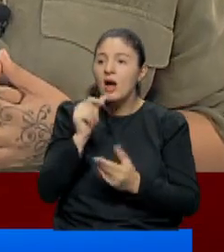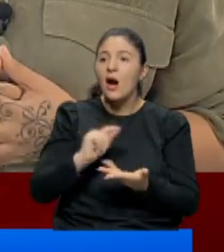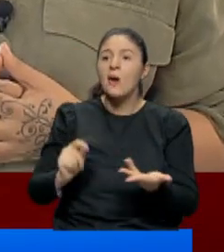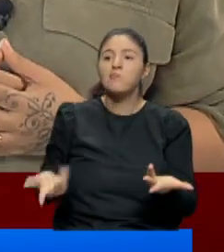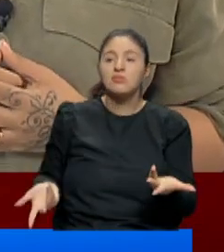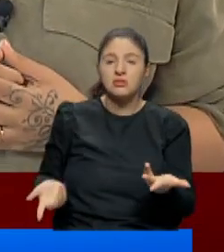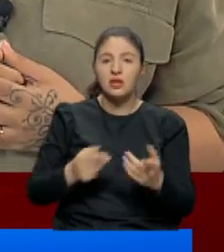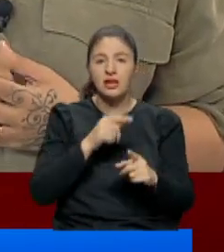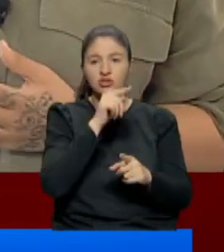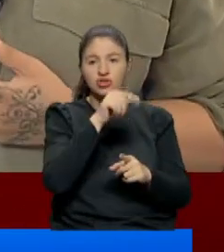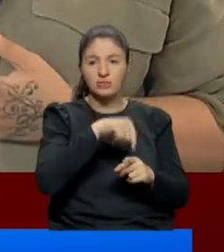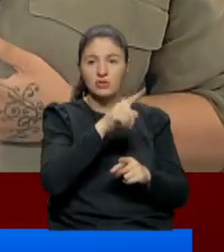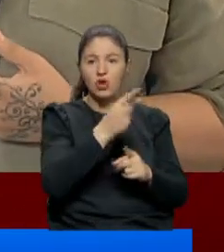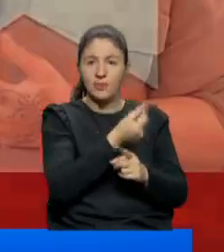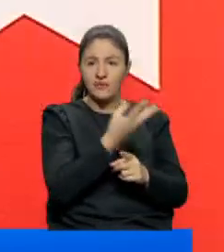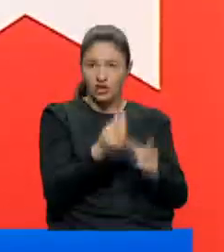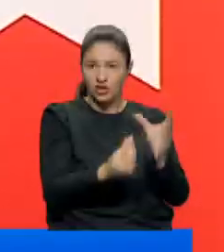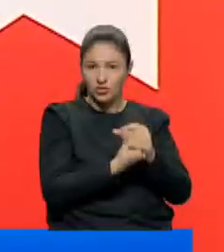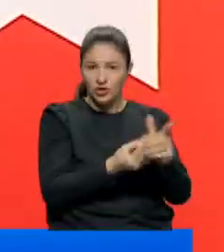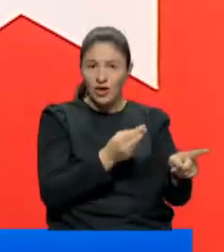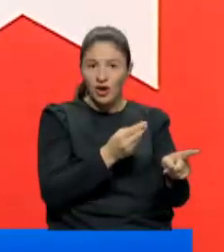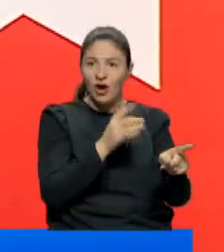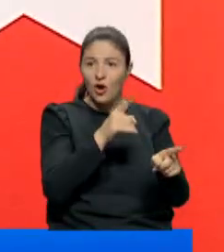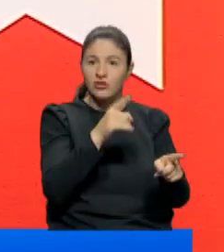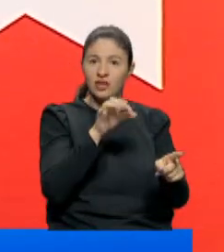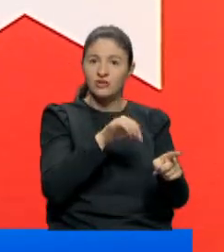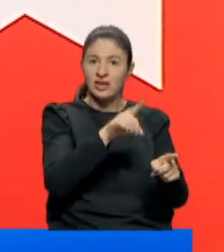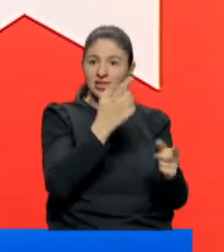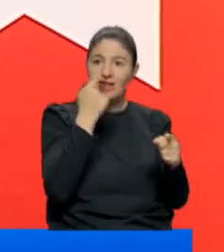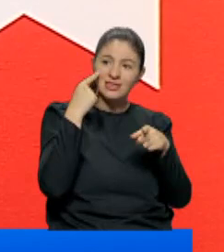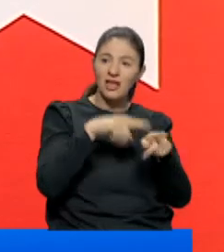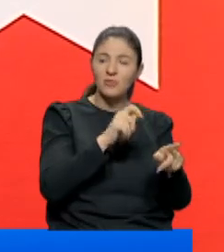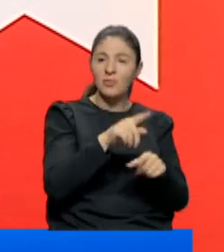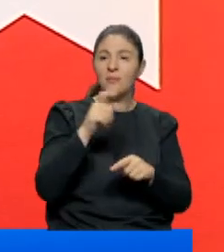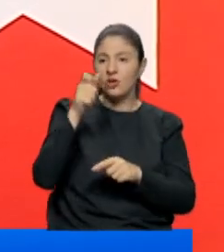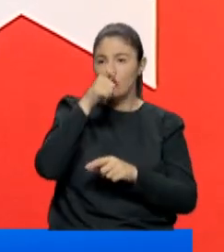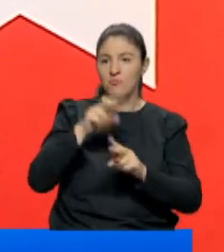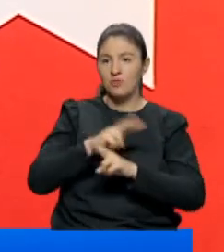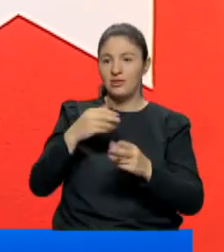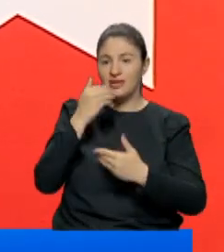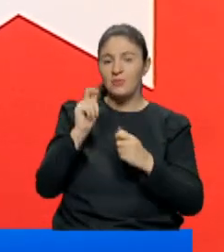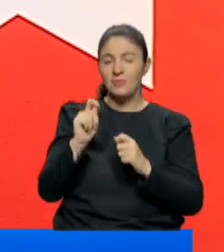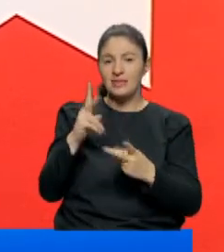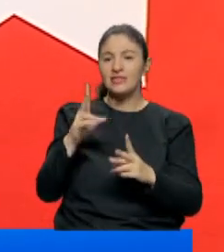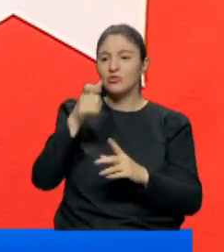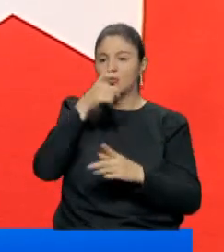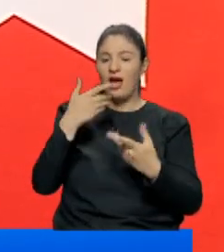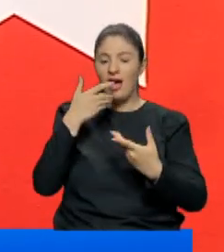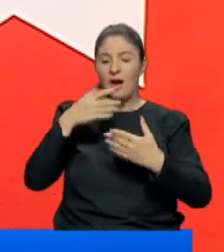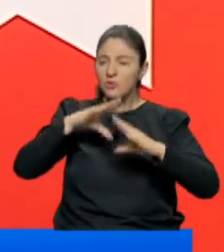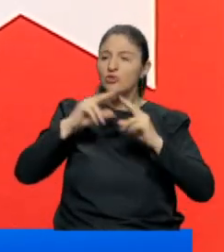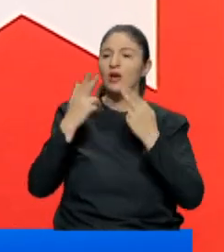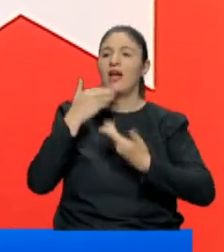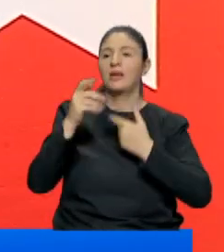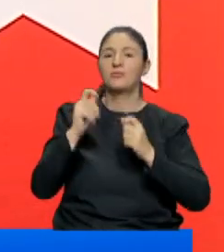yazmamış O şimdi size böyle bir veriyor konuşuyor şu anda siz takip ediyorum modeli anlatabilir anlatabileceğiniz bir